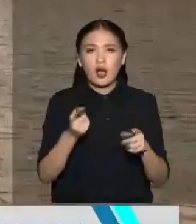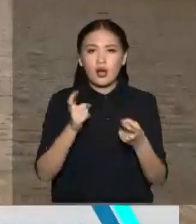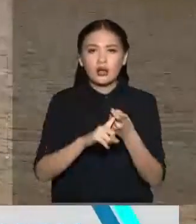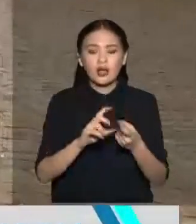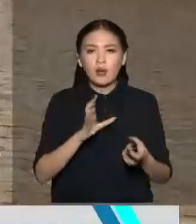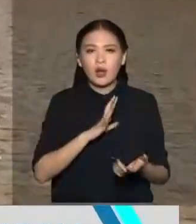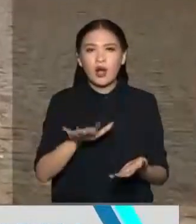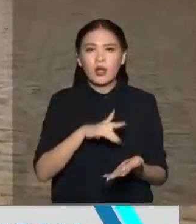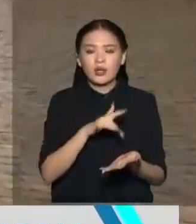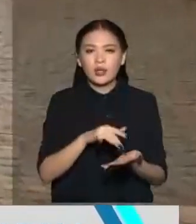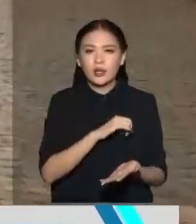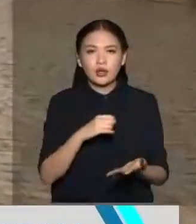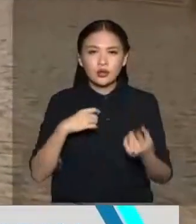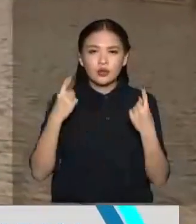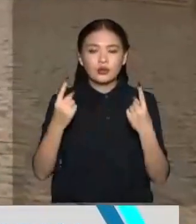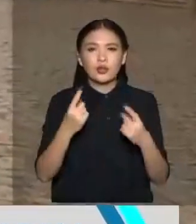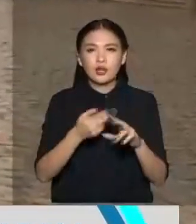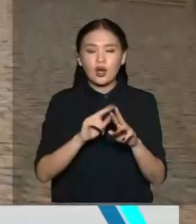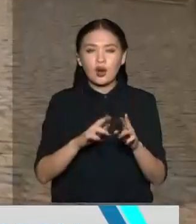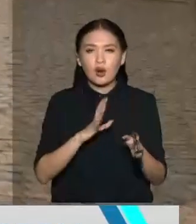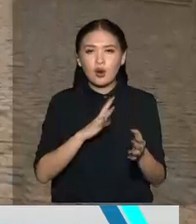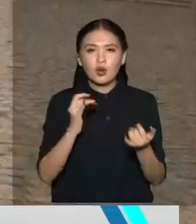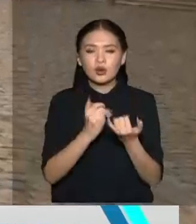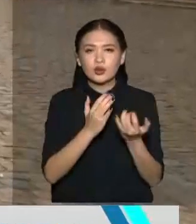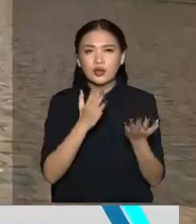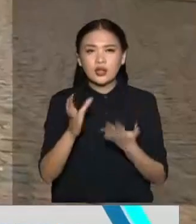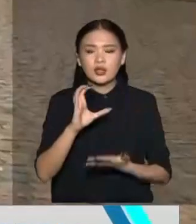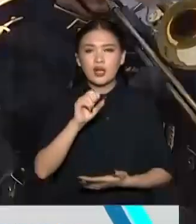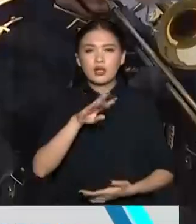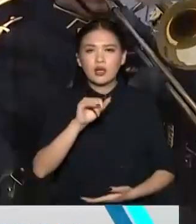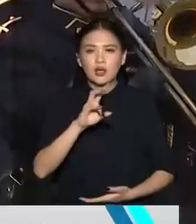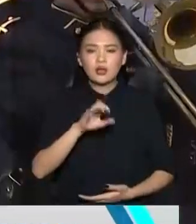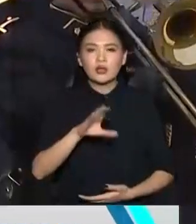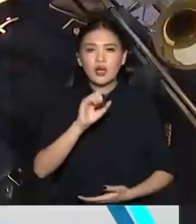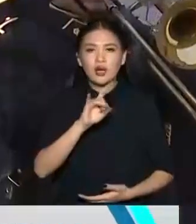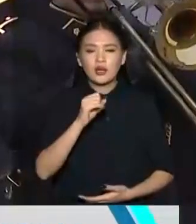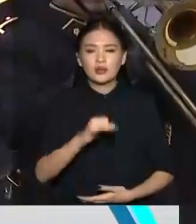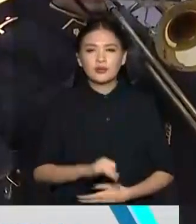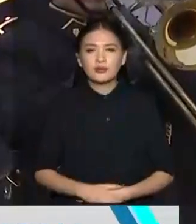келген ең құрметті қонақтарды қарсы алатын салтанат сарайы.